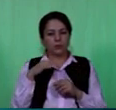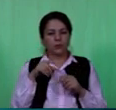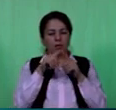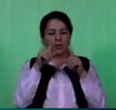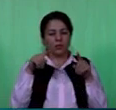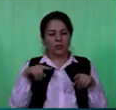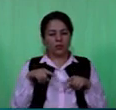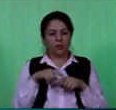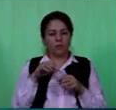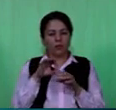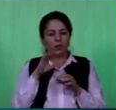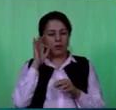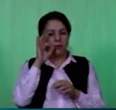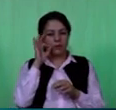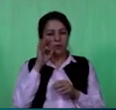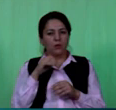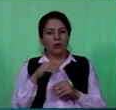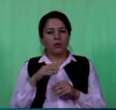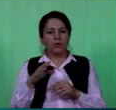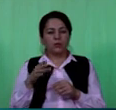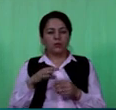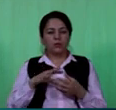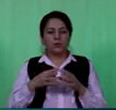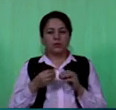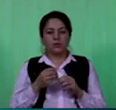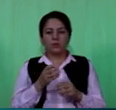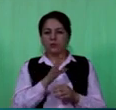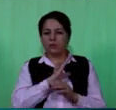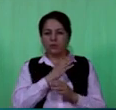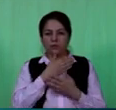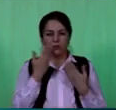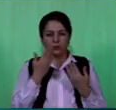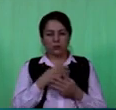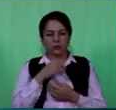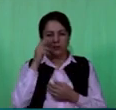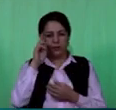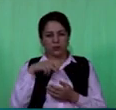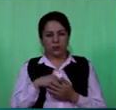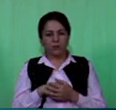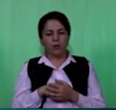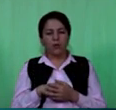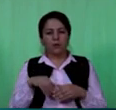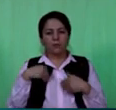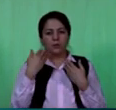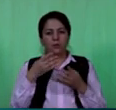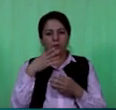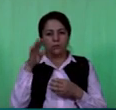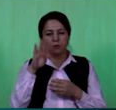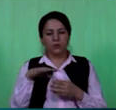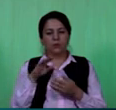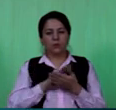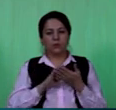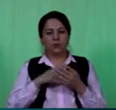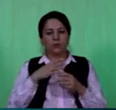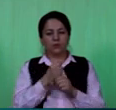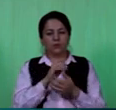ящиков абрикосов стало неизвестно ребята по данной таблице записываем краткую запись